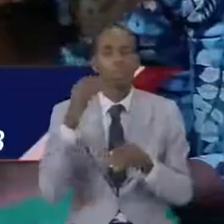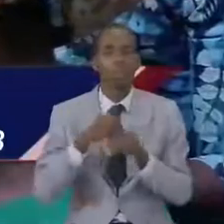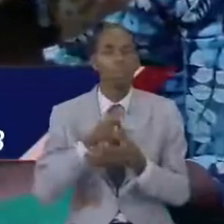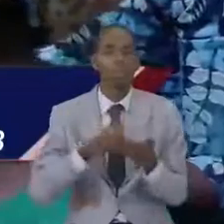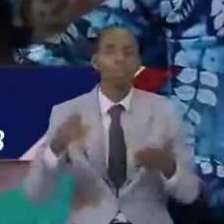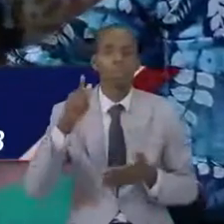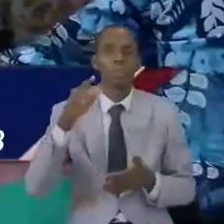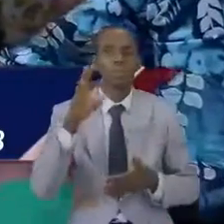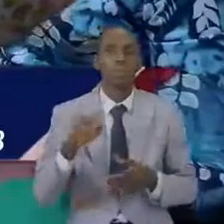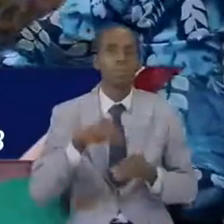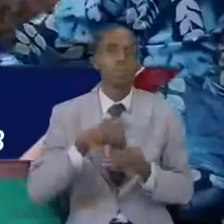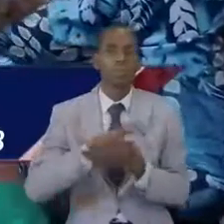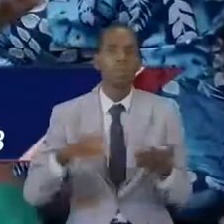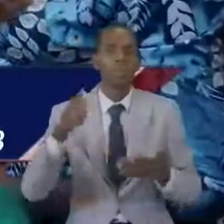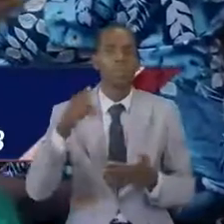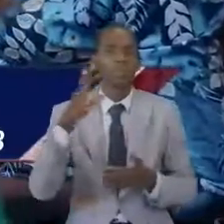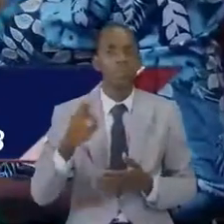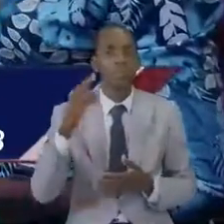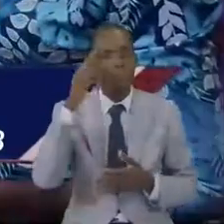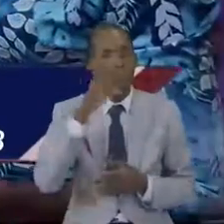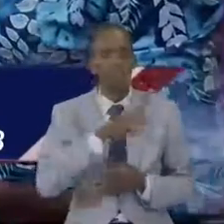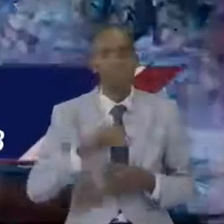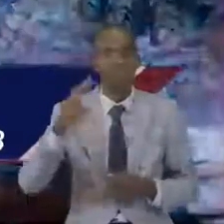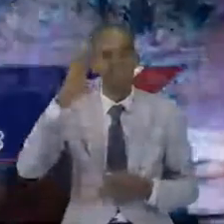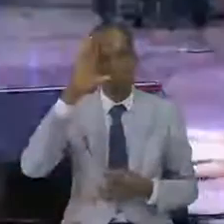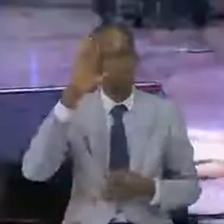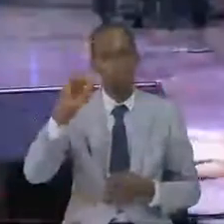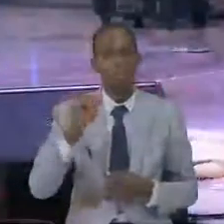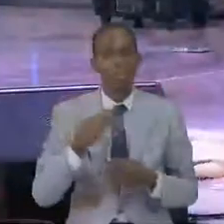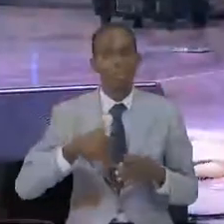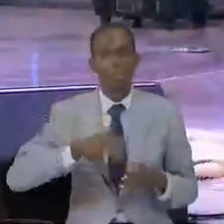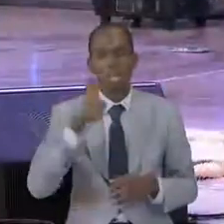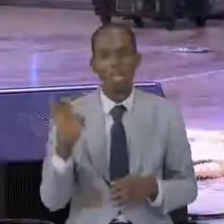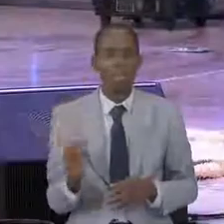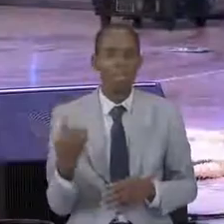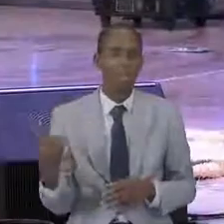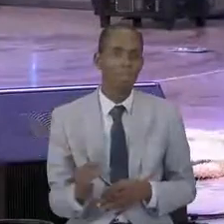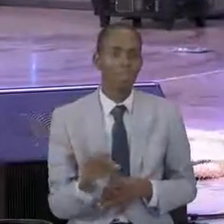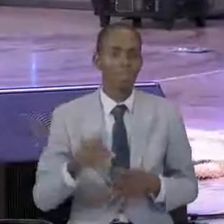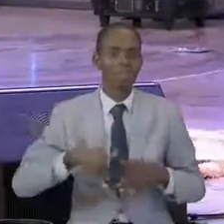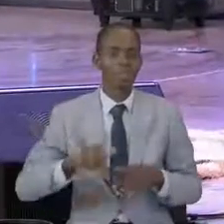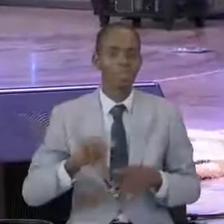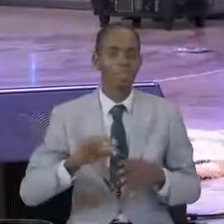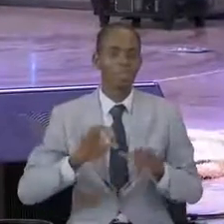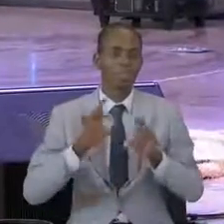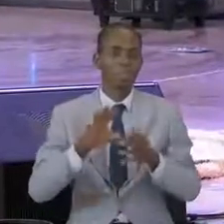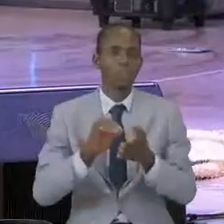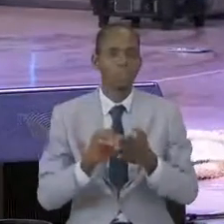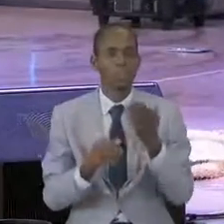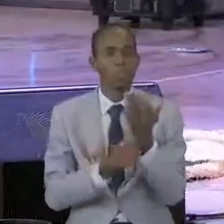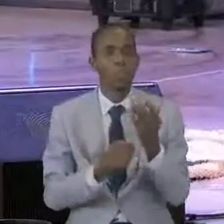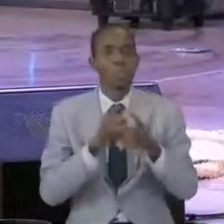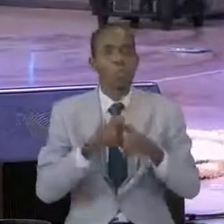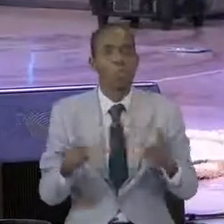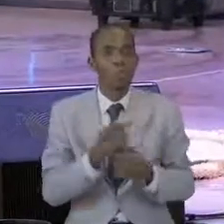29 dans le verset 29 car jamais personne à haïs sa propre mais il la nourri